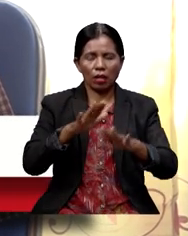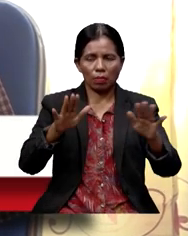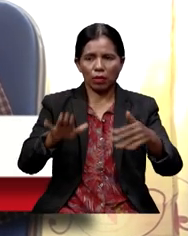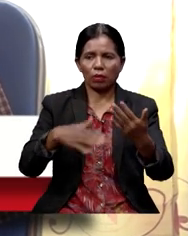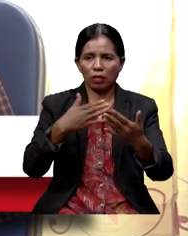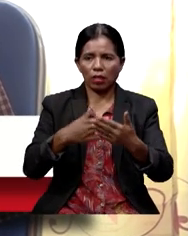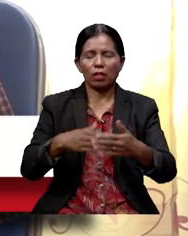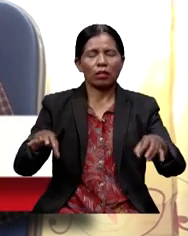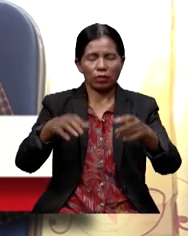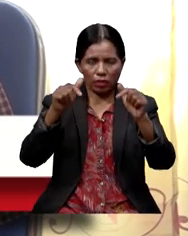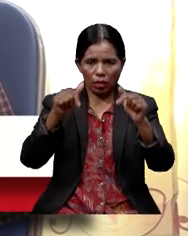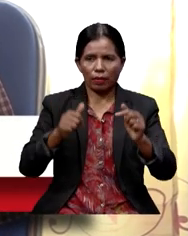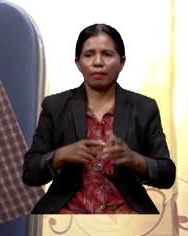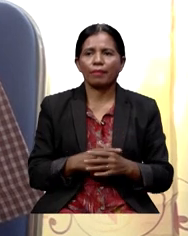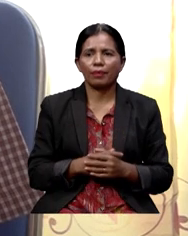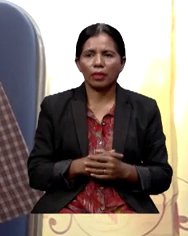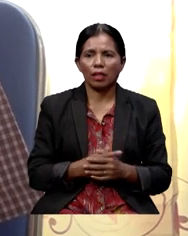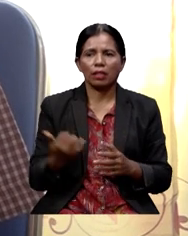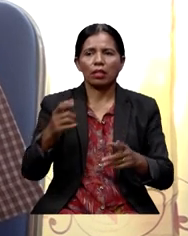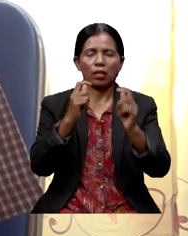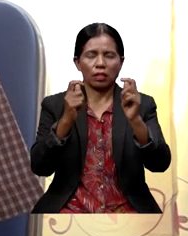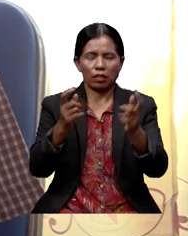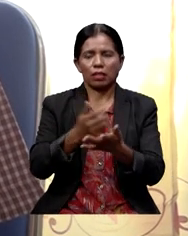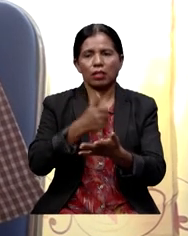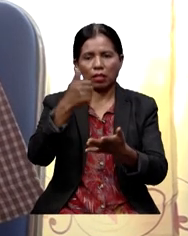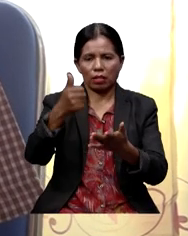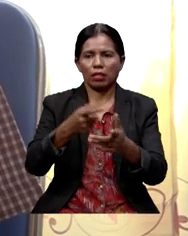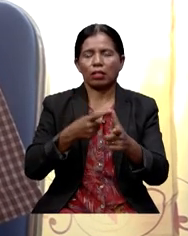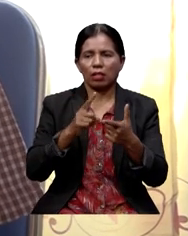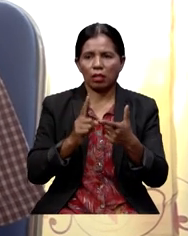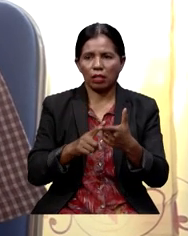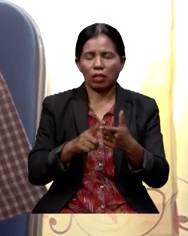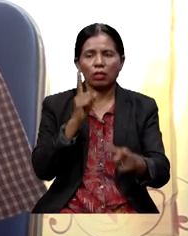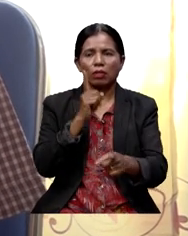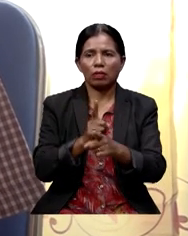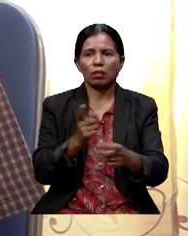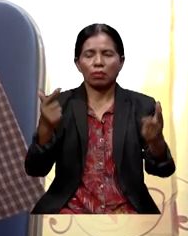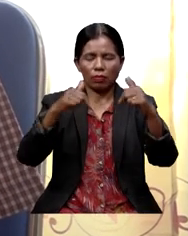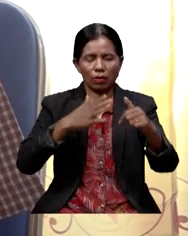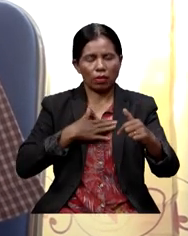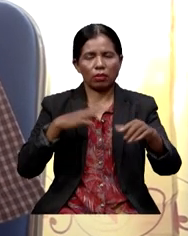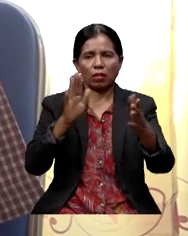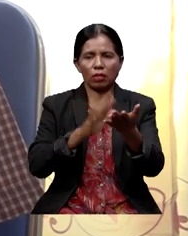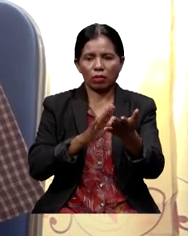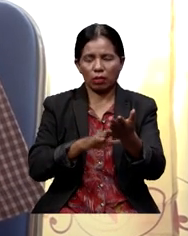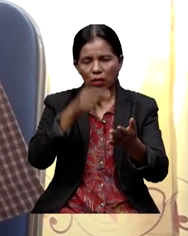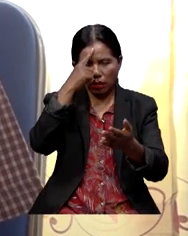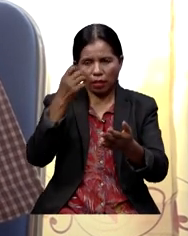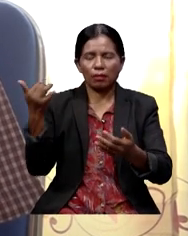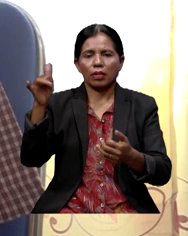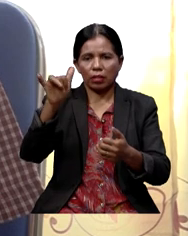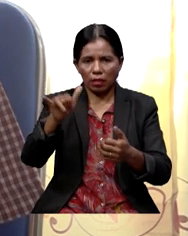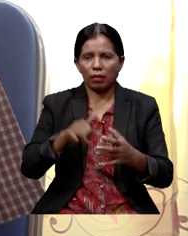uluk ya ne. Komisial tes Leona tiro los ni filfal mau ni sekola. Nama sira